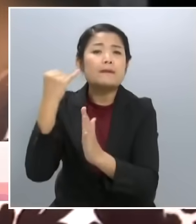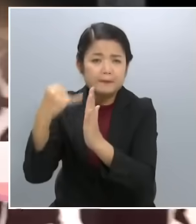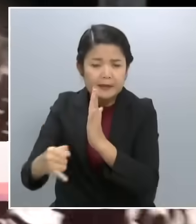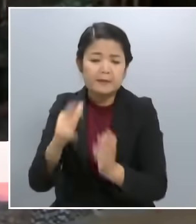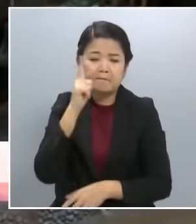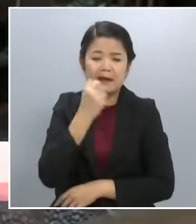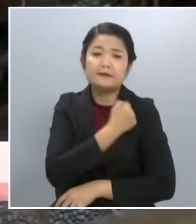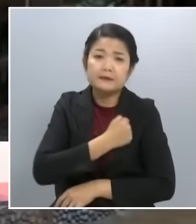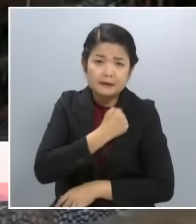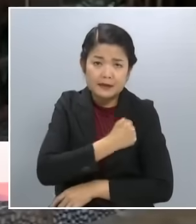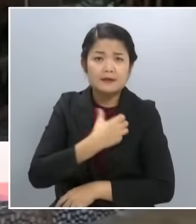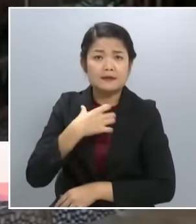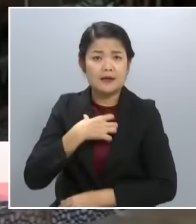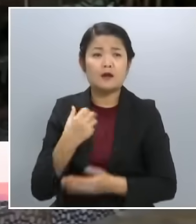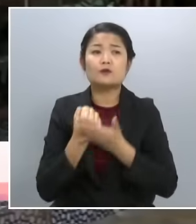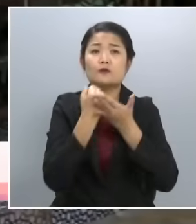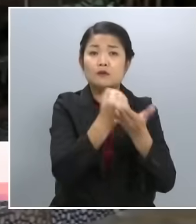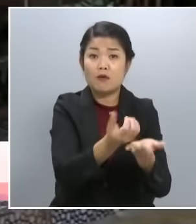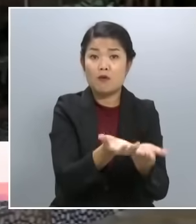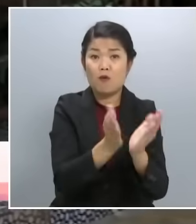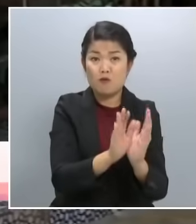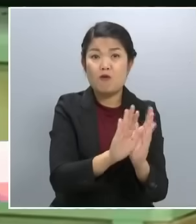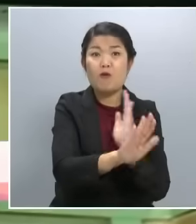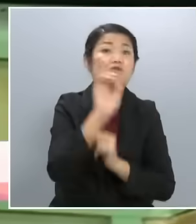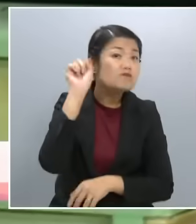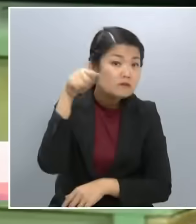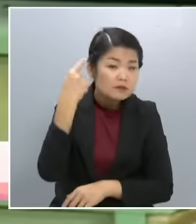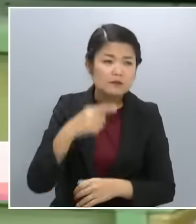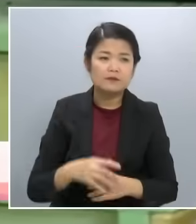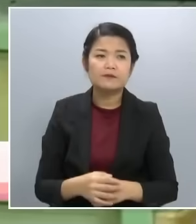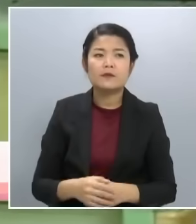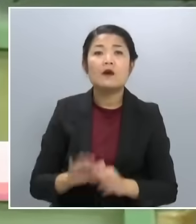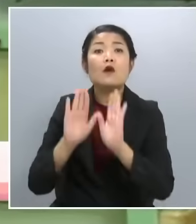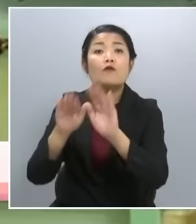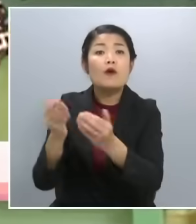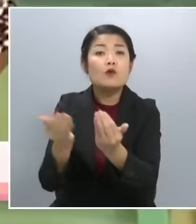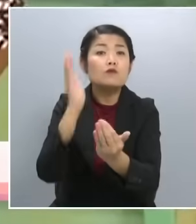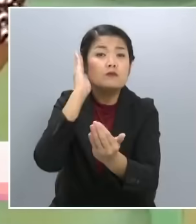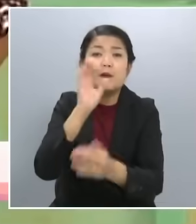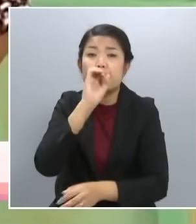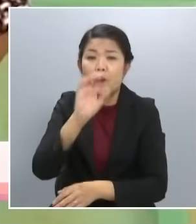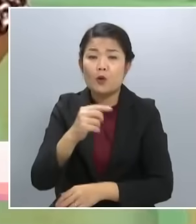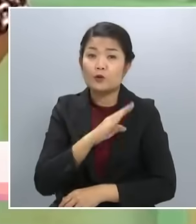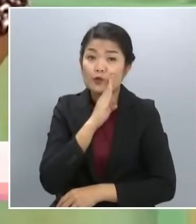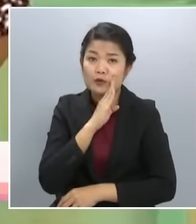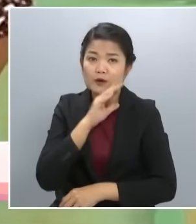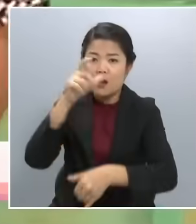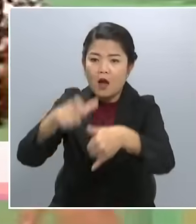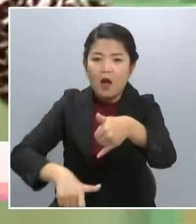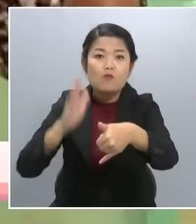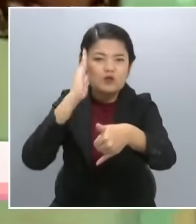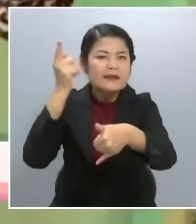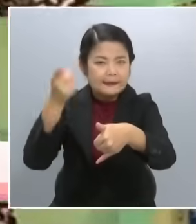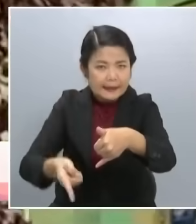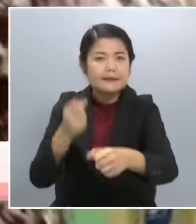อย่างมากอยากจะช่วยเหลือทอบทัวของแพวให้ถึงที่สุดแล้วก็ฝากบอกลูกโบ้ด้วยว่าถ้าเป็นลูกผู้ชายตัวจริงทำ